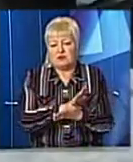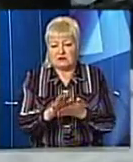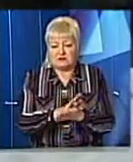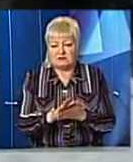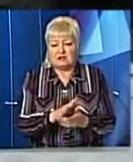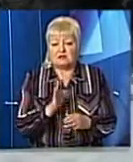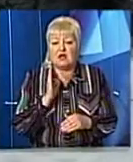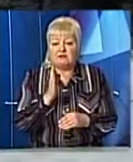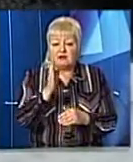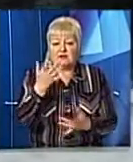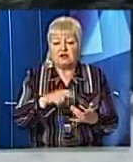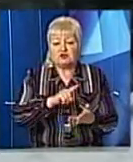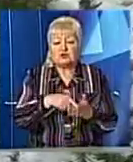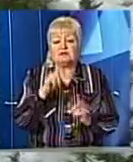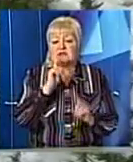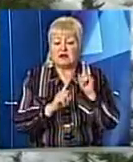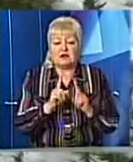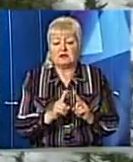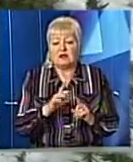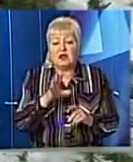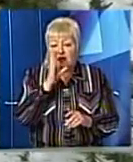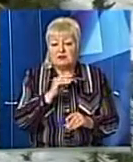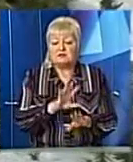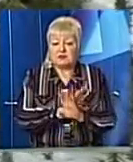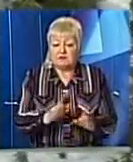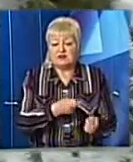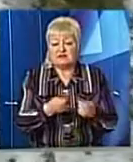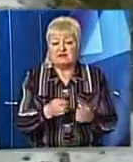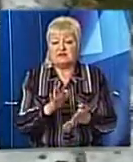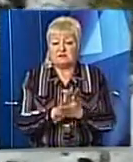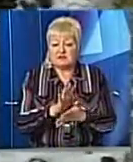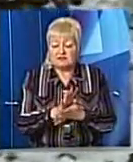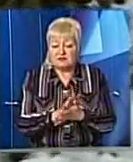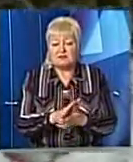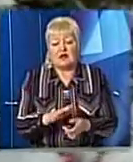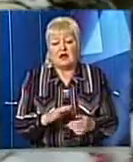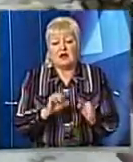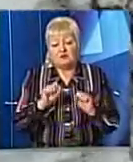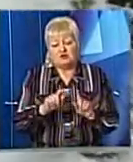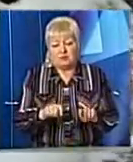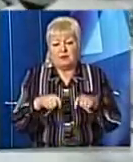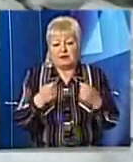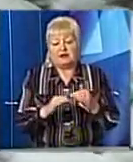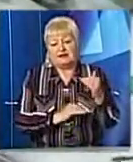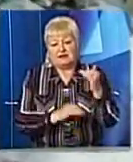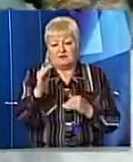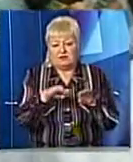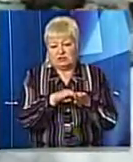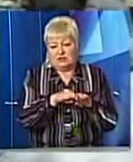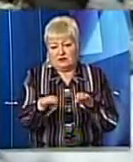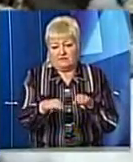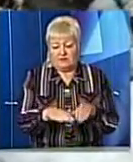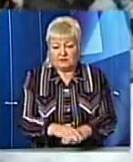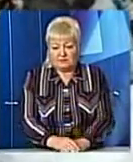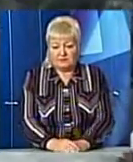Львівська міськрада не справлятиметься з регулярним вивозом сміття, управління твердими побутовими відходами можуть передати на вищий рівень. Ольга